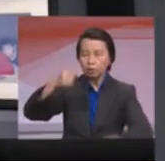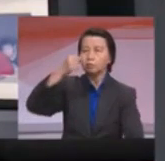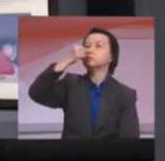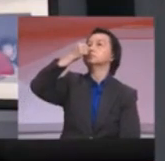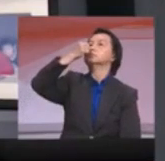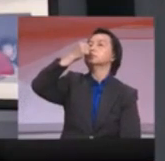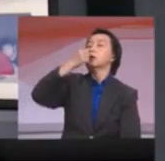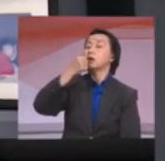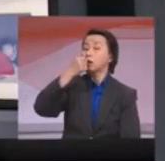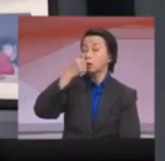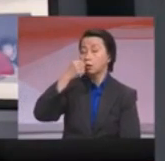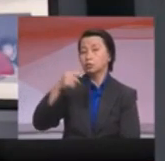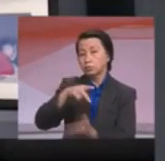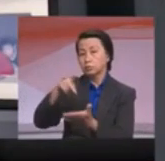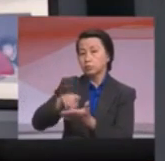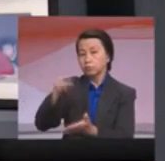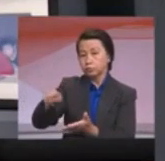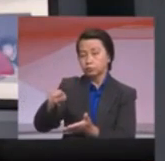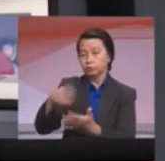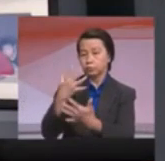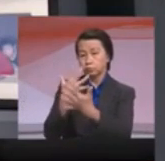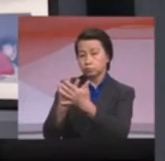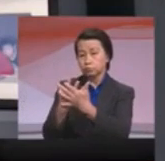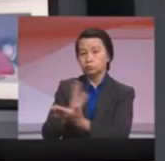di pusat kuarantin transit tadi.